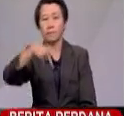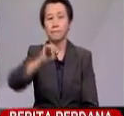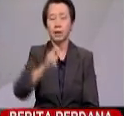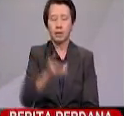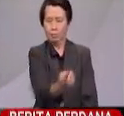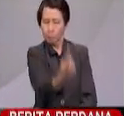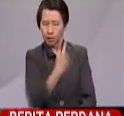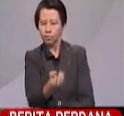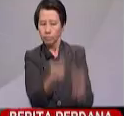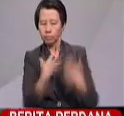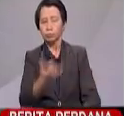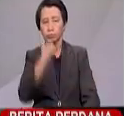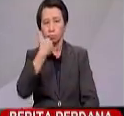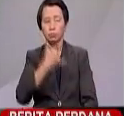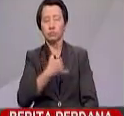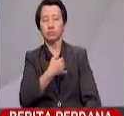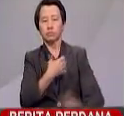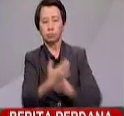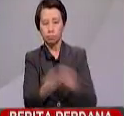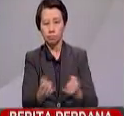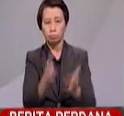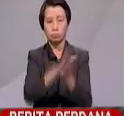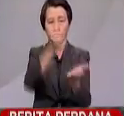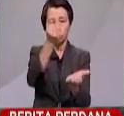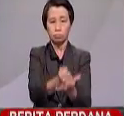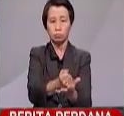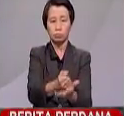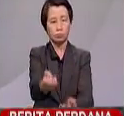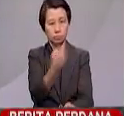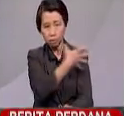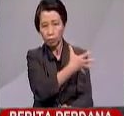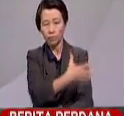diminta tampil menghubungi Jabatan Immigration.